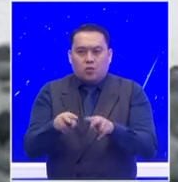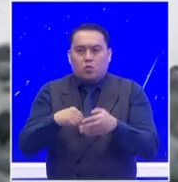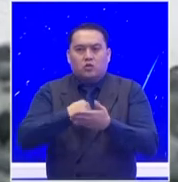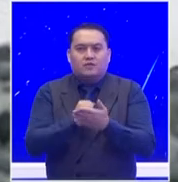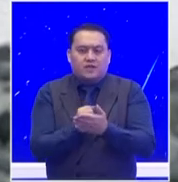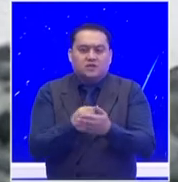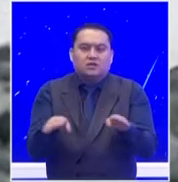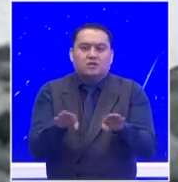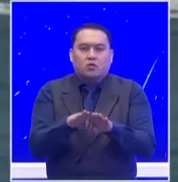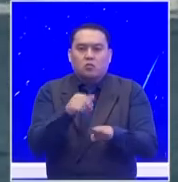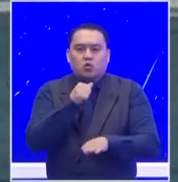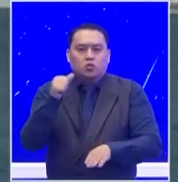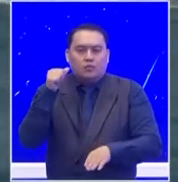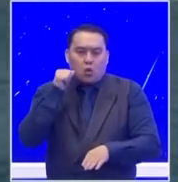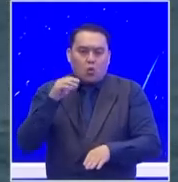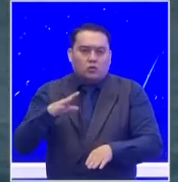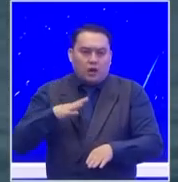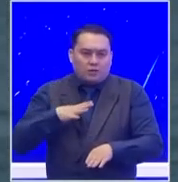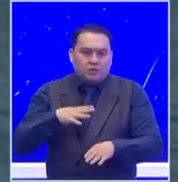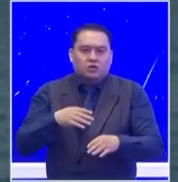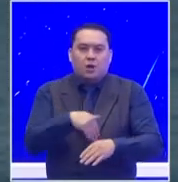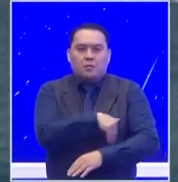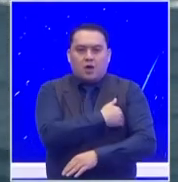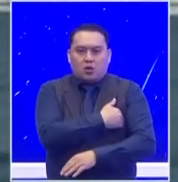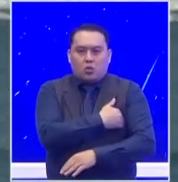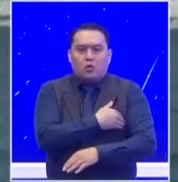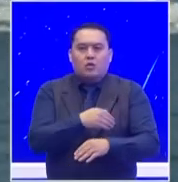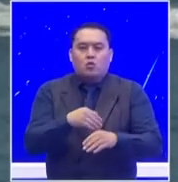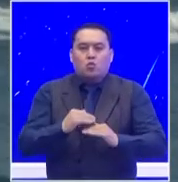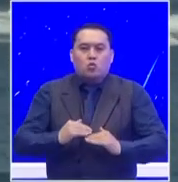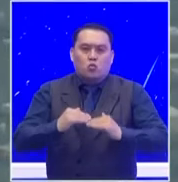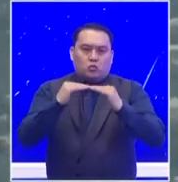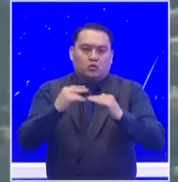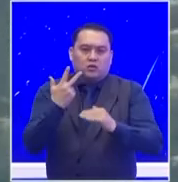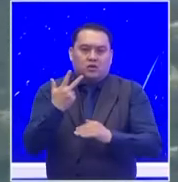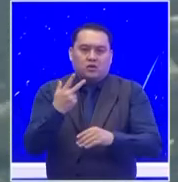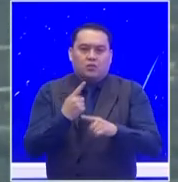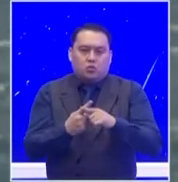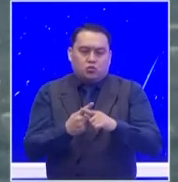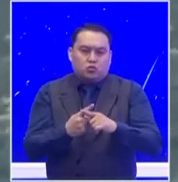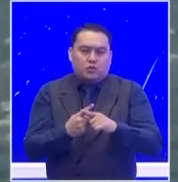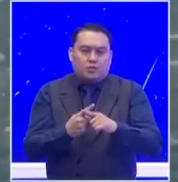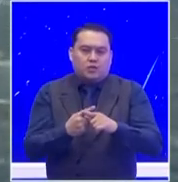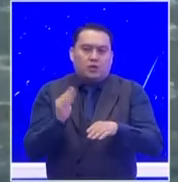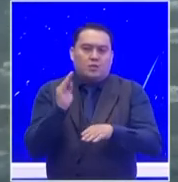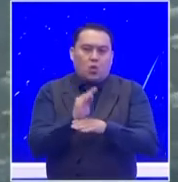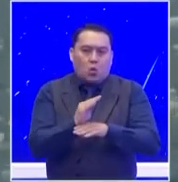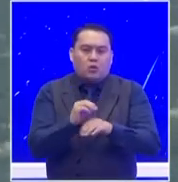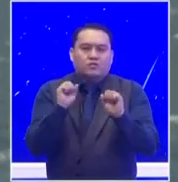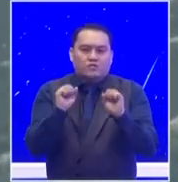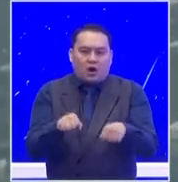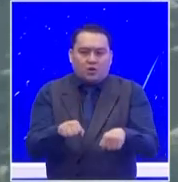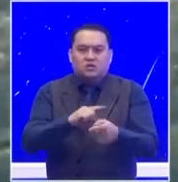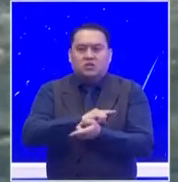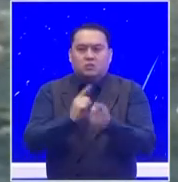утверждают, что в сравнении с той индустриальной эпохой температуры в Антарктике повысились на 3 градуса. Они добавляют, что этот феномен есть